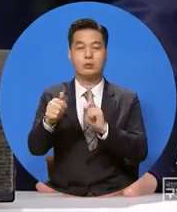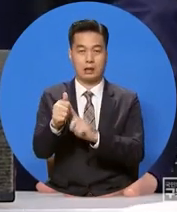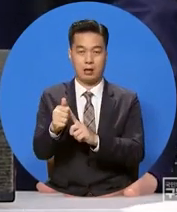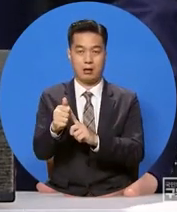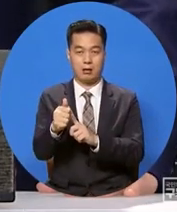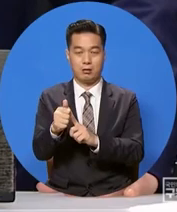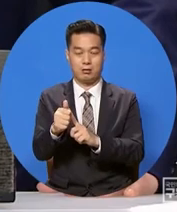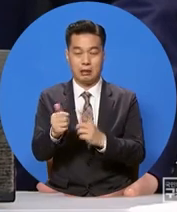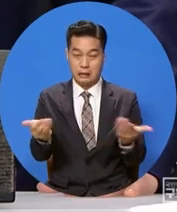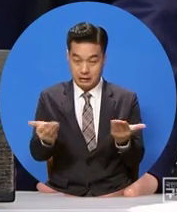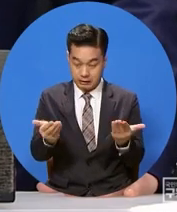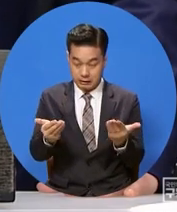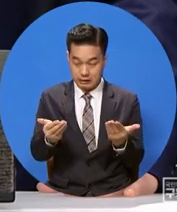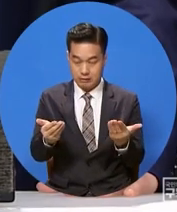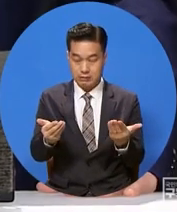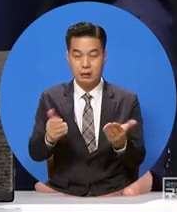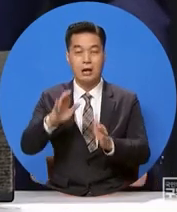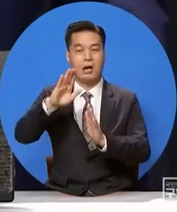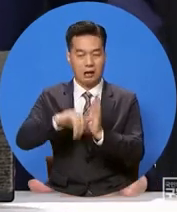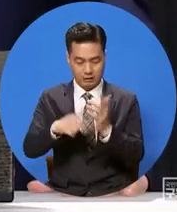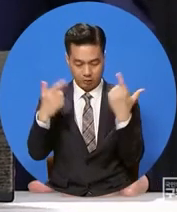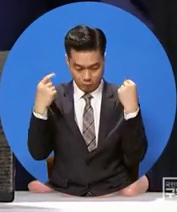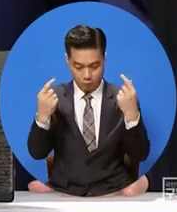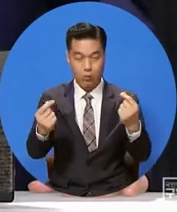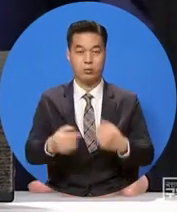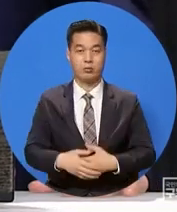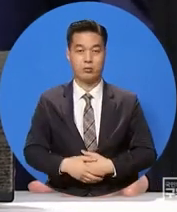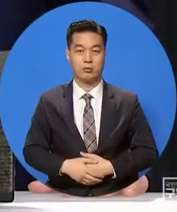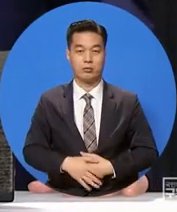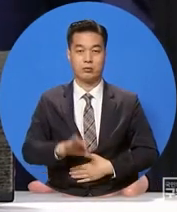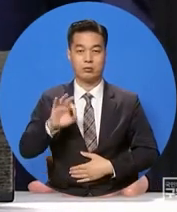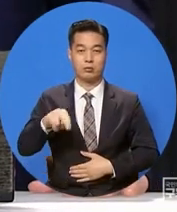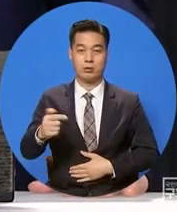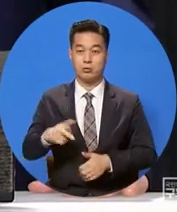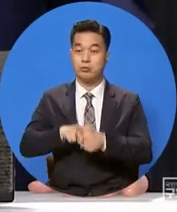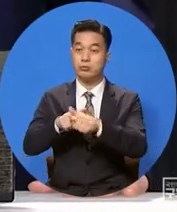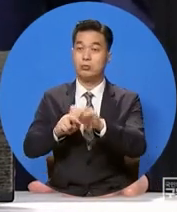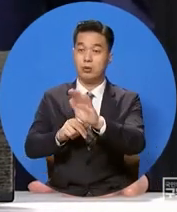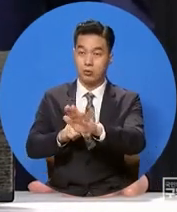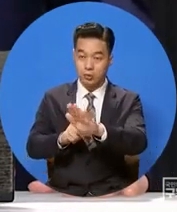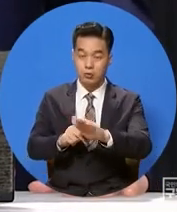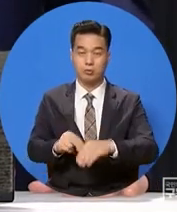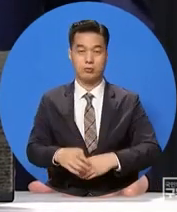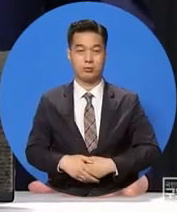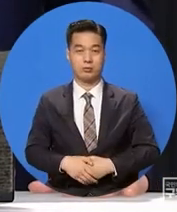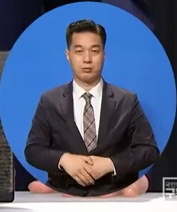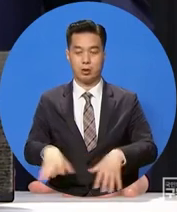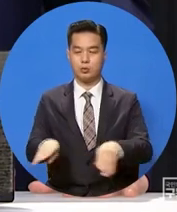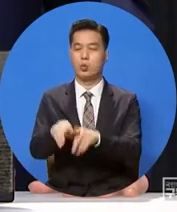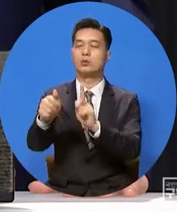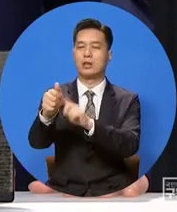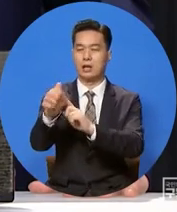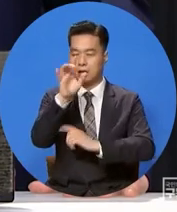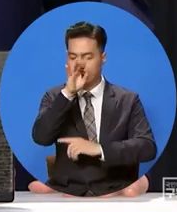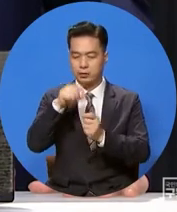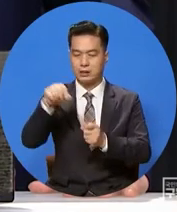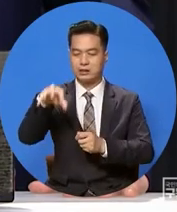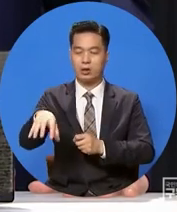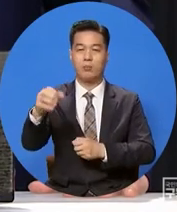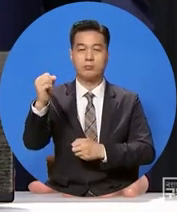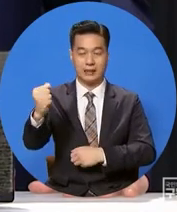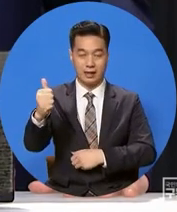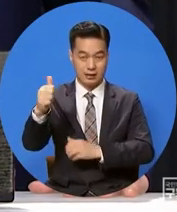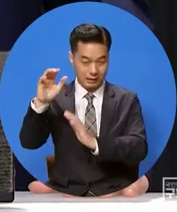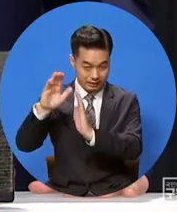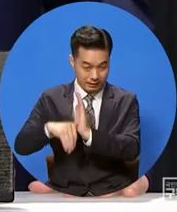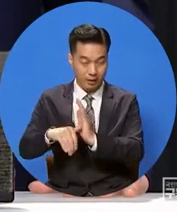그러면서 총장한 사람이에요. 그러니까. 윤 후보. 네. 윤 후보. 윤 후보가 총장하시고 중앙지검장 하실 때.